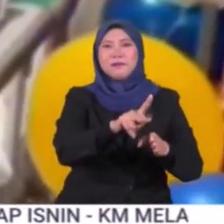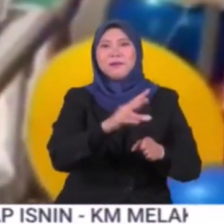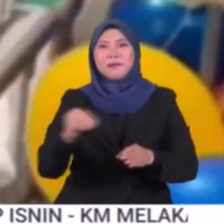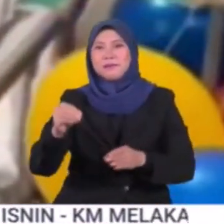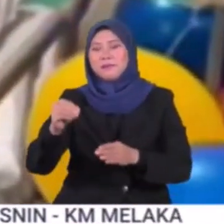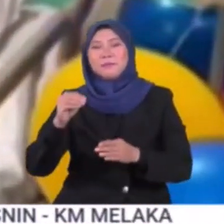sakit Puan